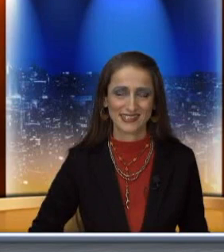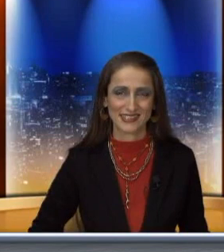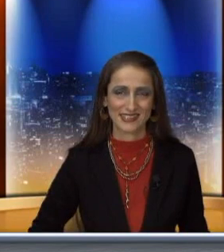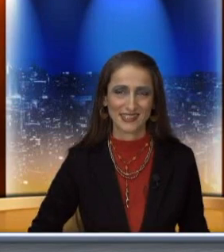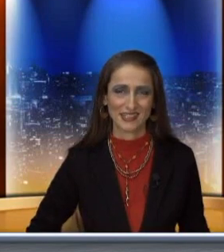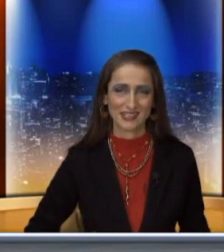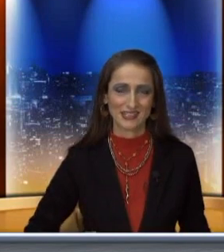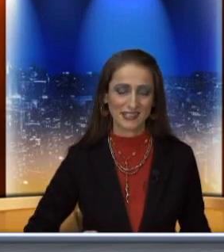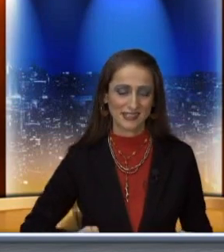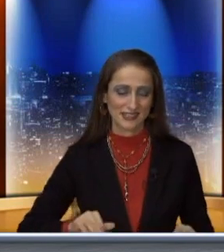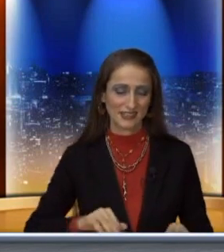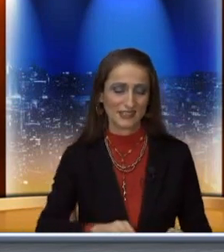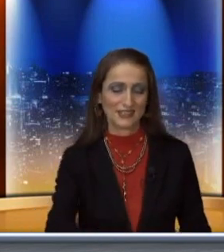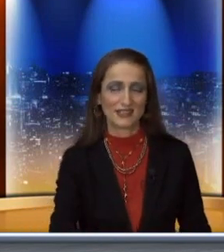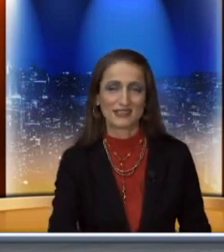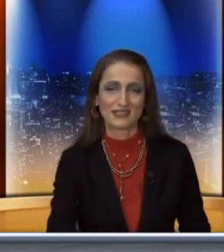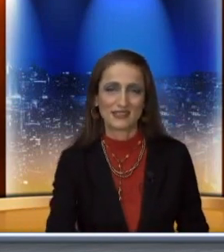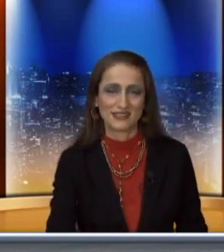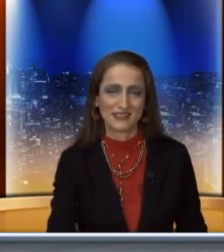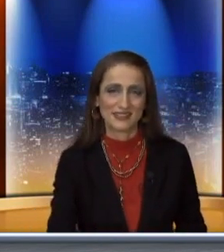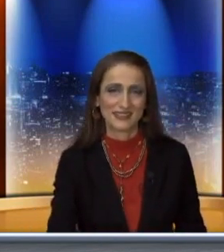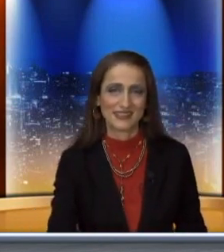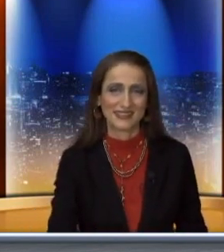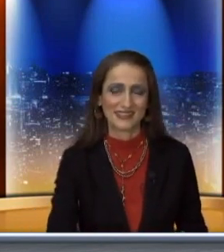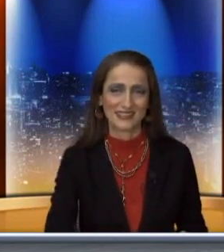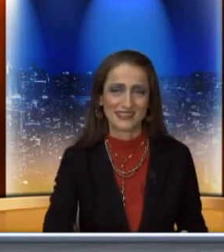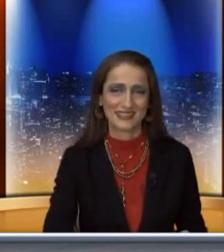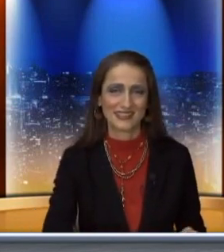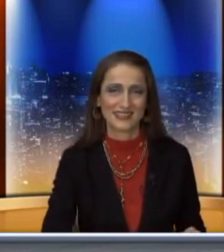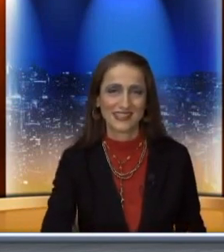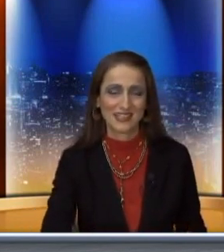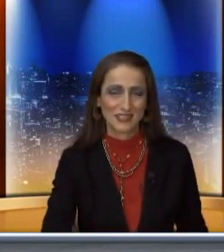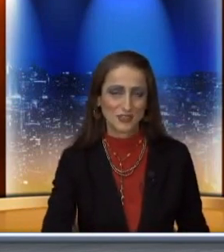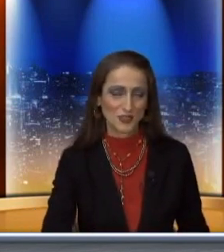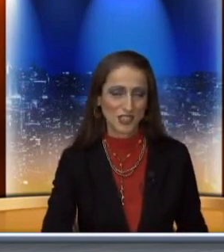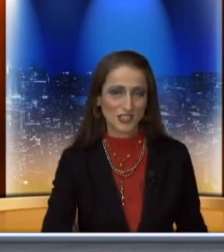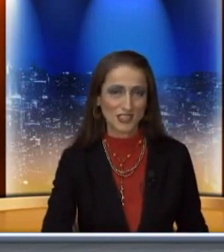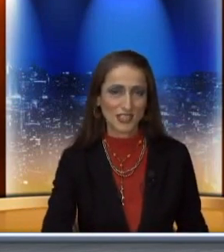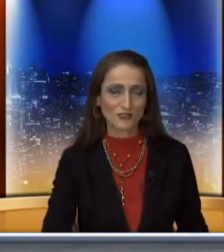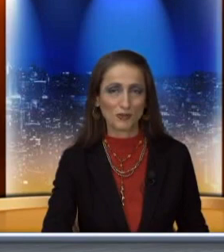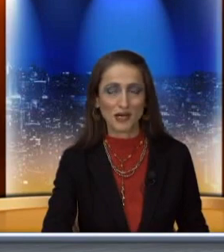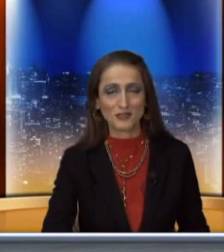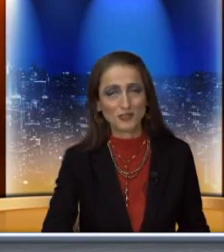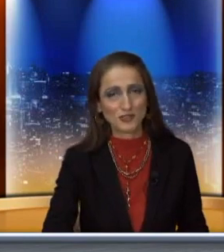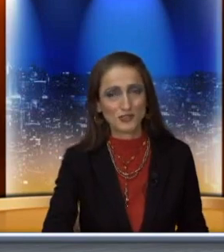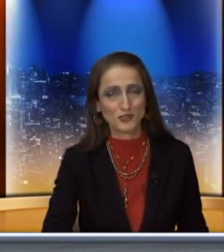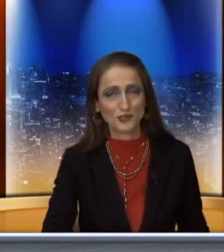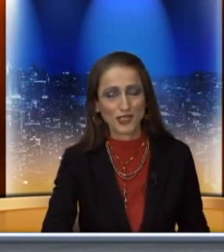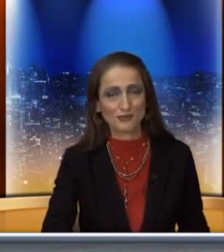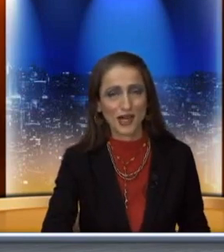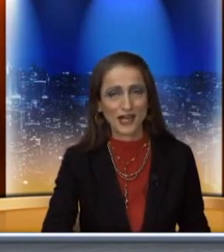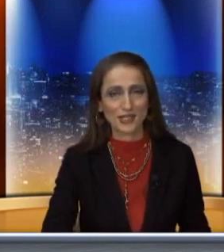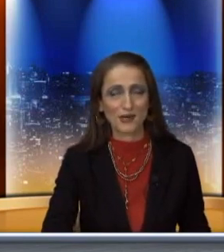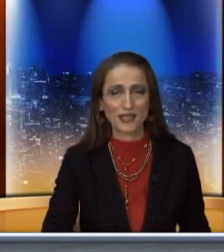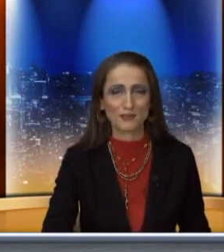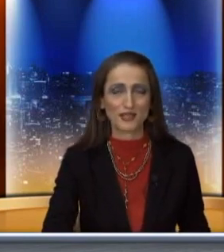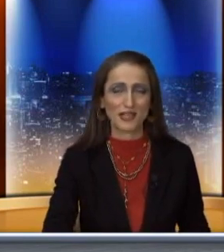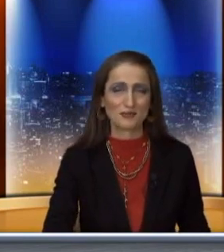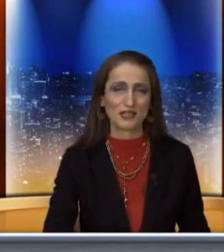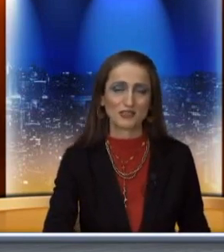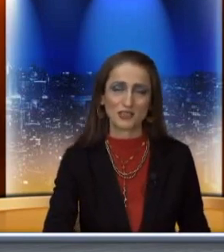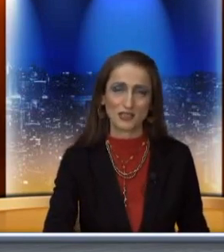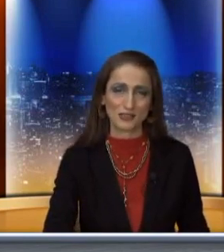أهلا وسهلا بك ومساء الخير عليكم توقيت بغداد وكل الهلا بكم. شكرا جزيلا. طبعا نشكر حضورك معنا